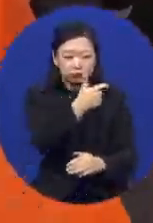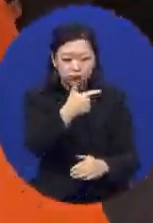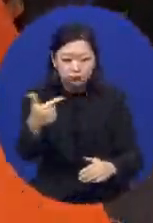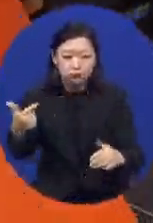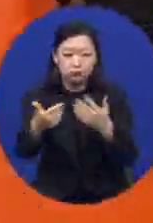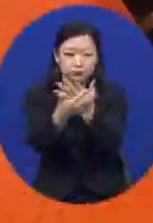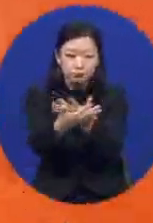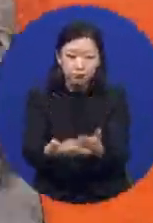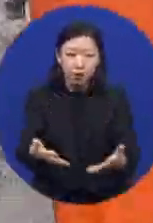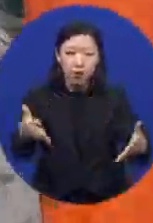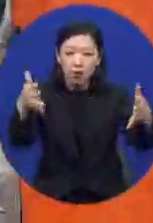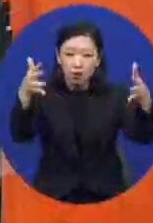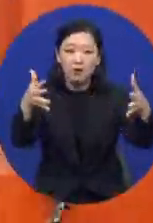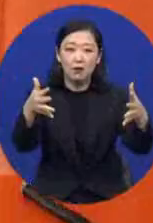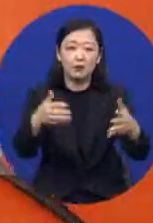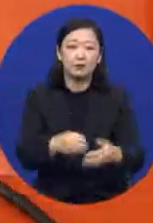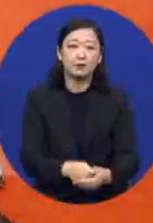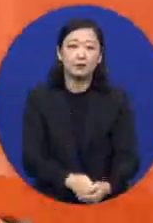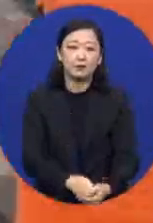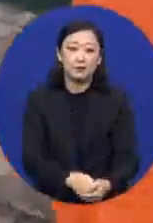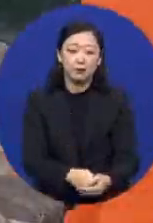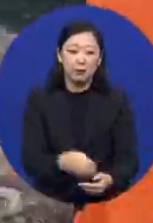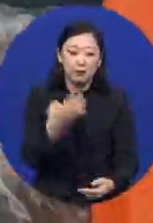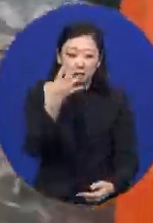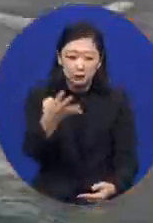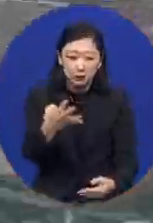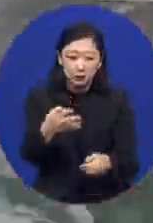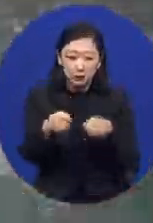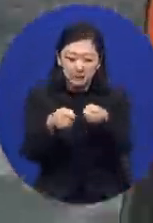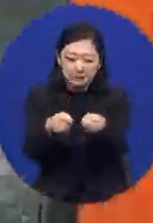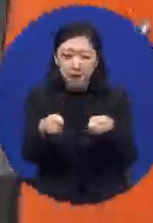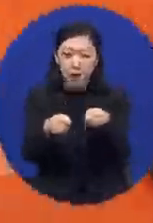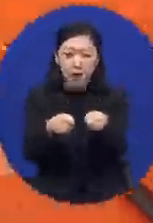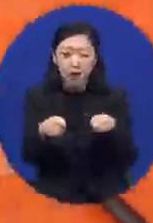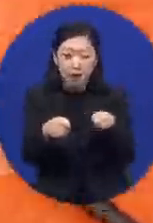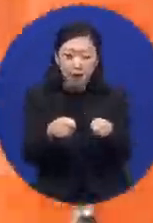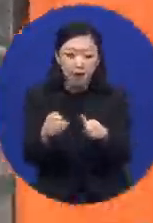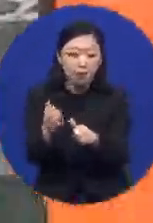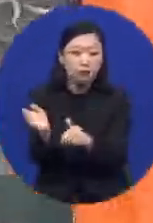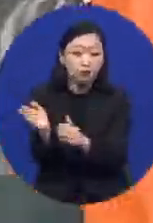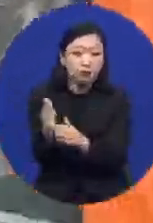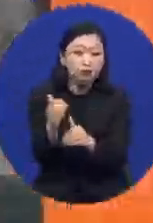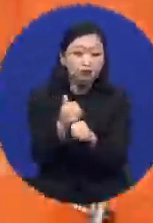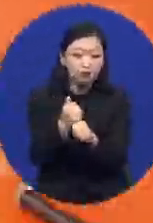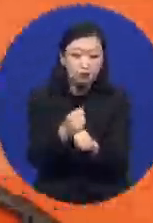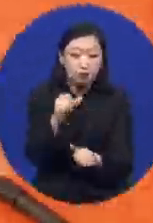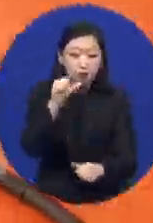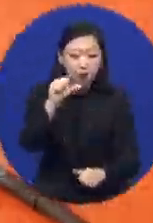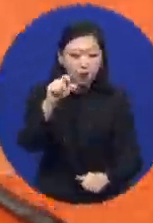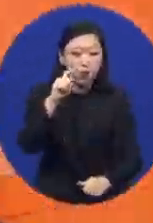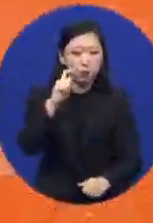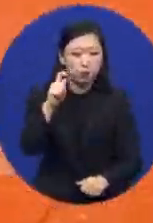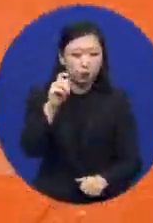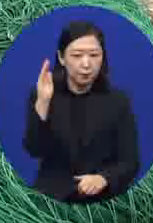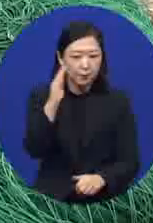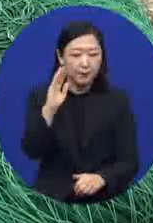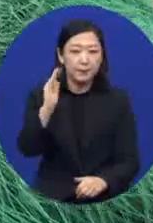범장망입니다. 해경이 그물 4개를 잘랐는데 잡혀있던 물고기가 5톤에